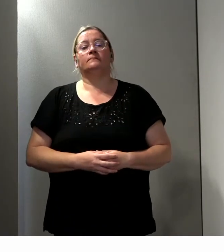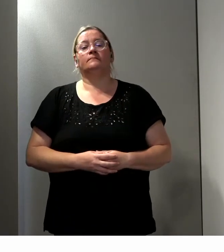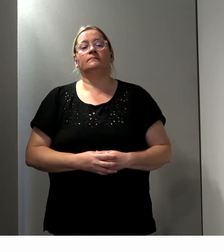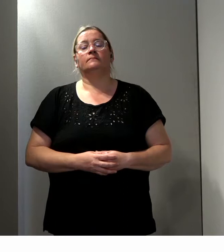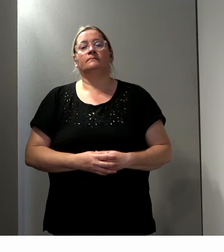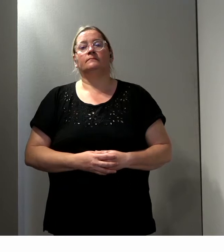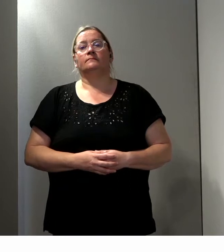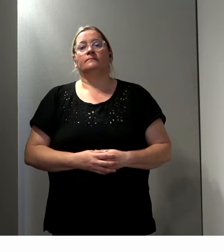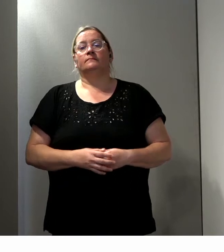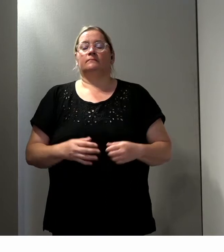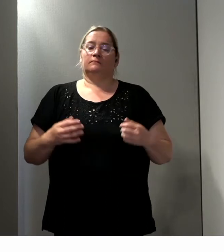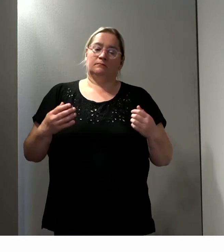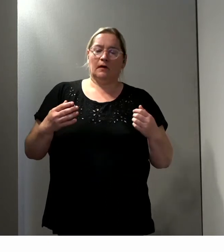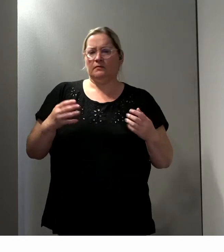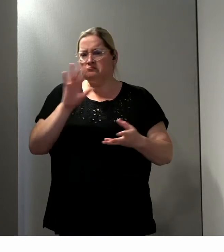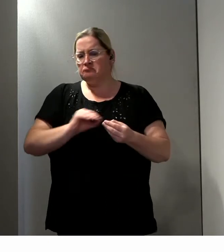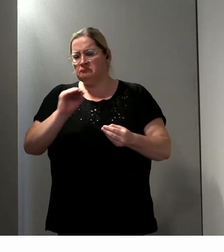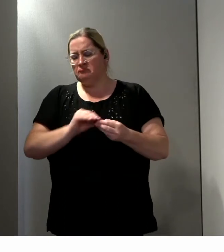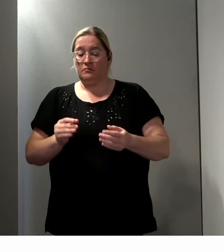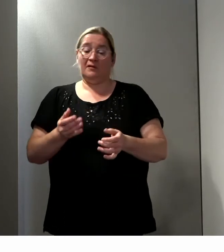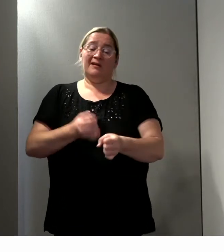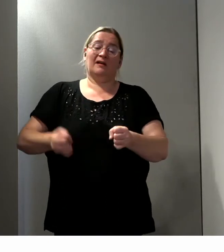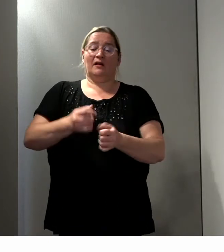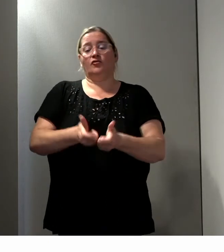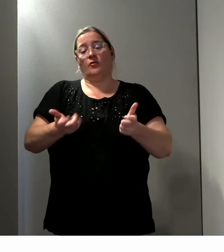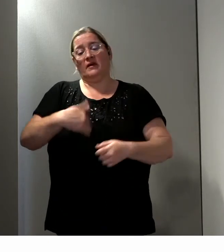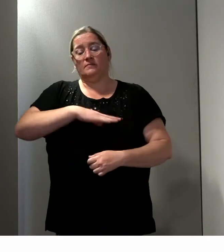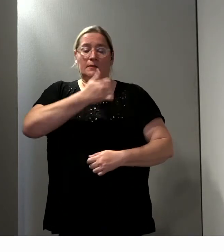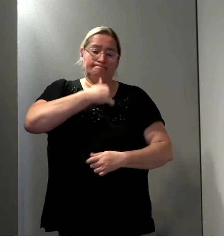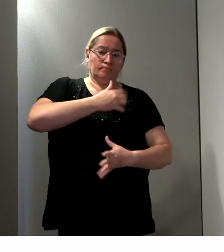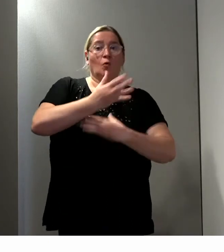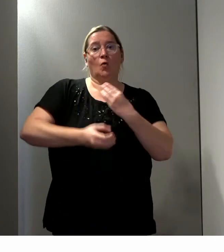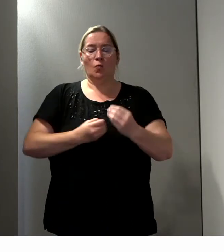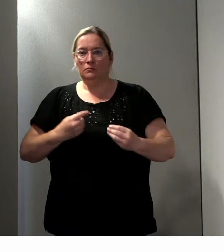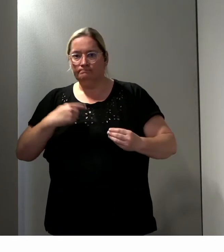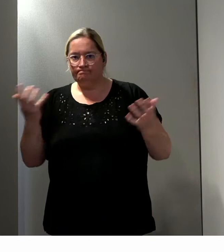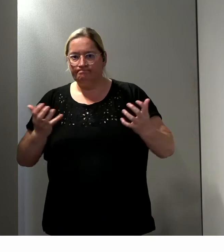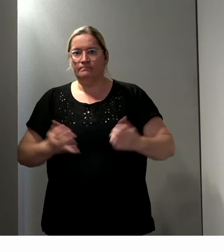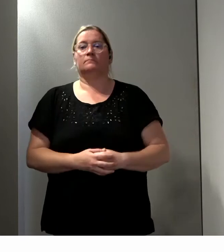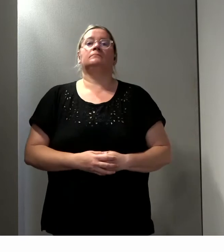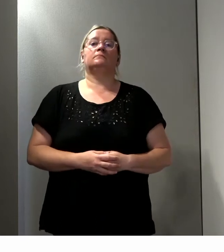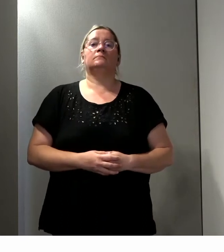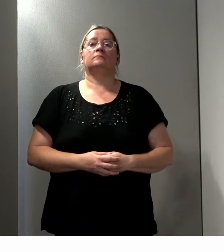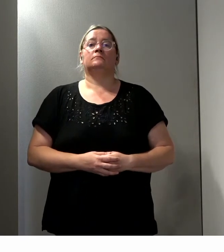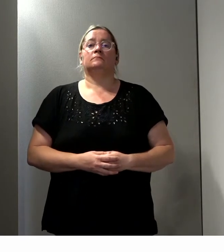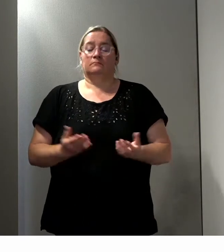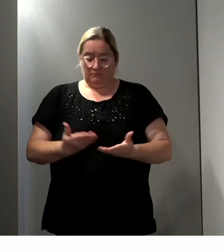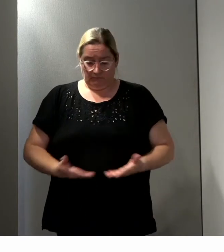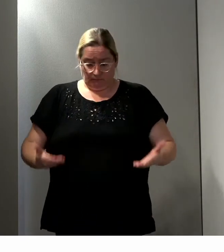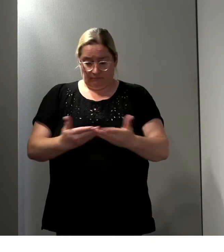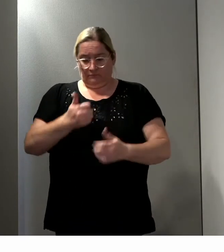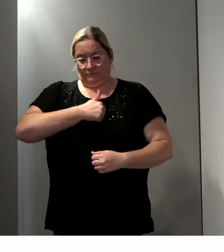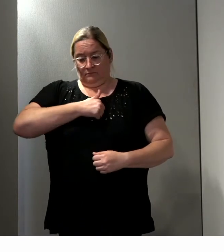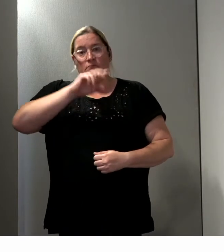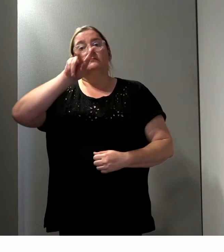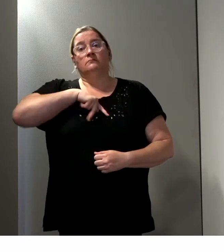est-ce qu'on fait ça parce qu'on est au pied du mur et qu'on n'a pas le choix, ou est-ce qu'on fait ça par envie d'entreprendre ? Moi, pour mon historique